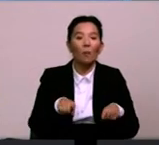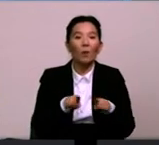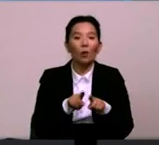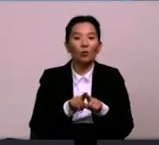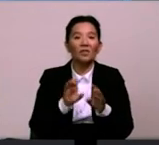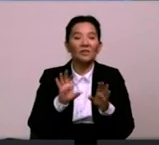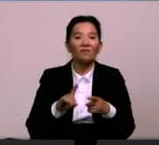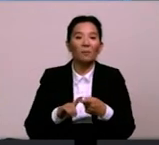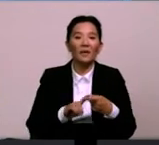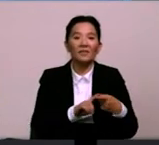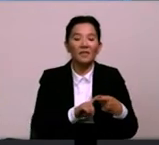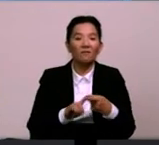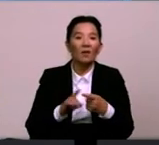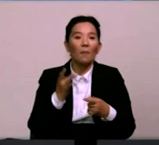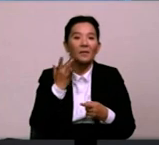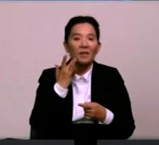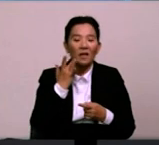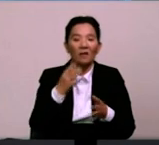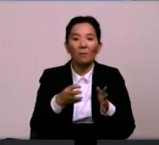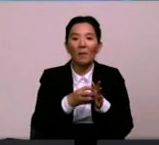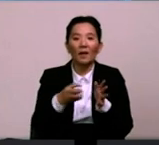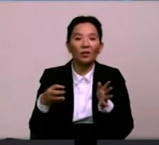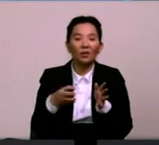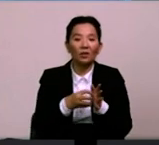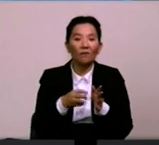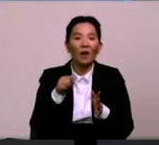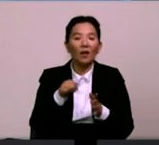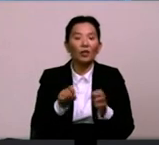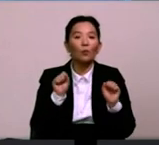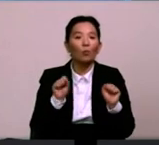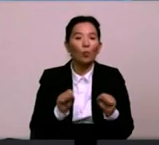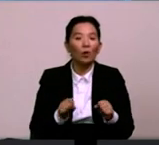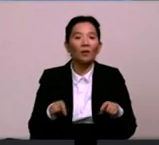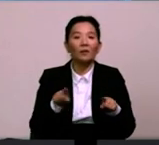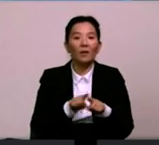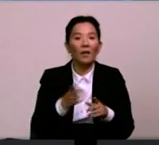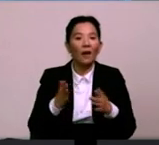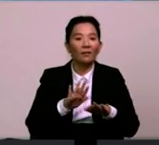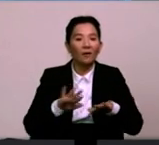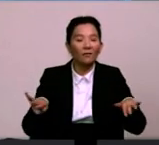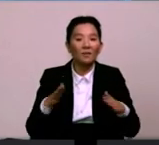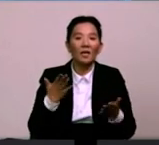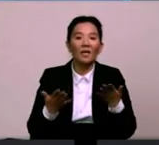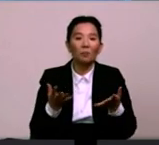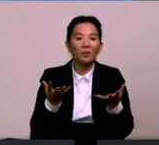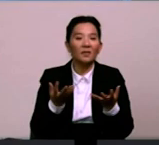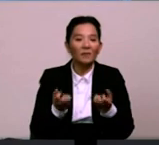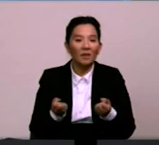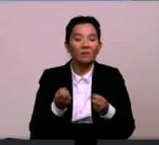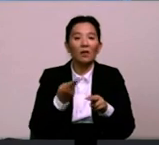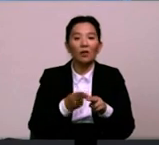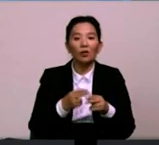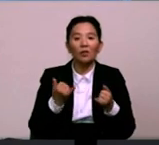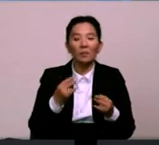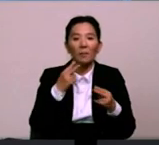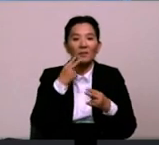с взаимодействием постоянных магнитов. То есть они могут либо отталкиваться, либо притягиваться. Давайте с вами посмотрим